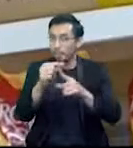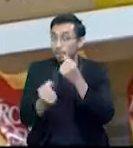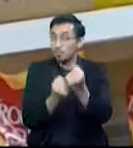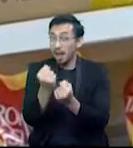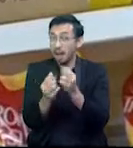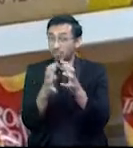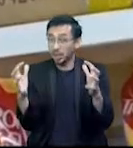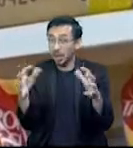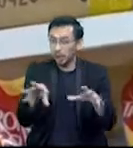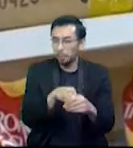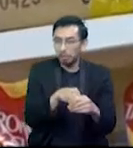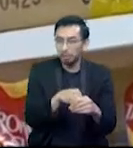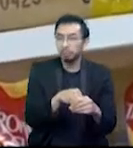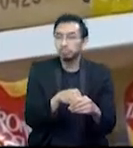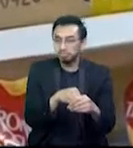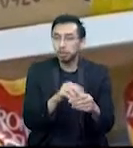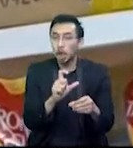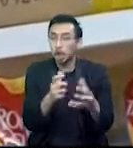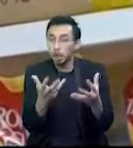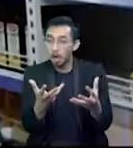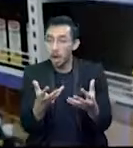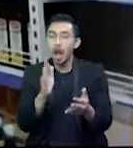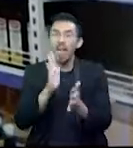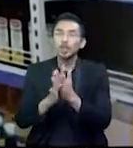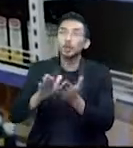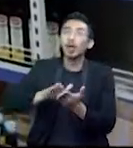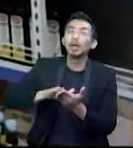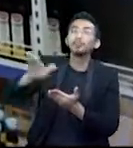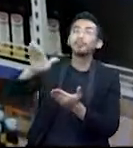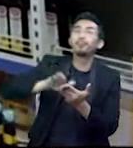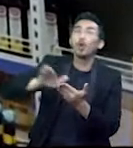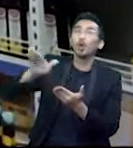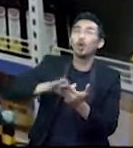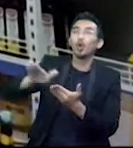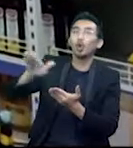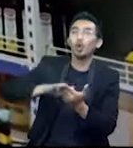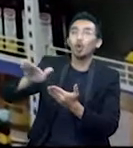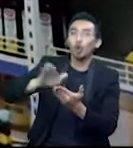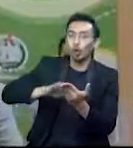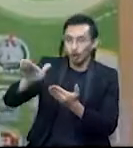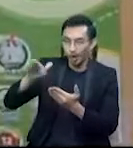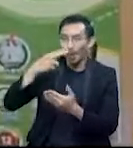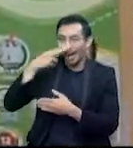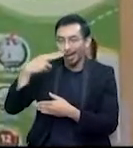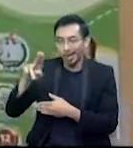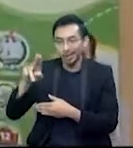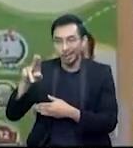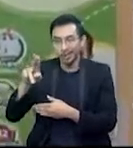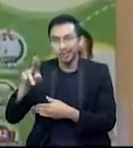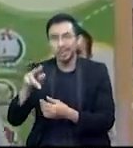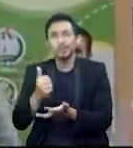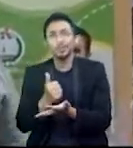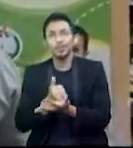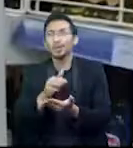pesan-pesan itu bisa berlangsung ekspor utama oil CPO atau minyak sawit mentah dengan nilai pajak hanya lima persen